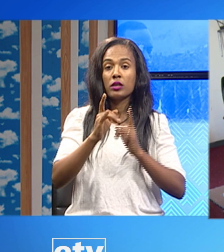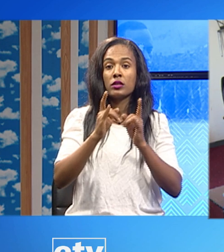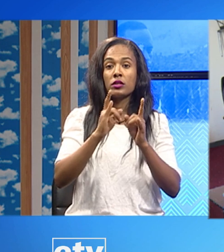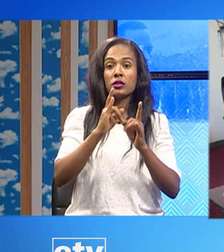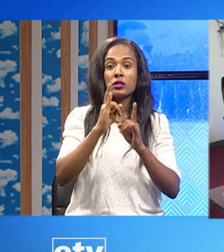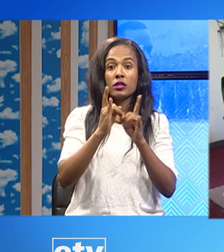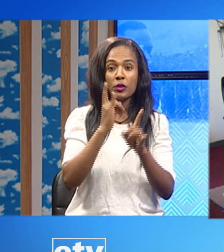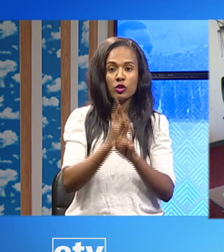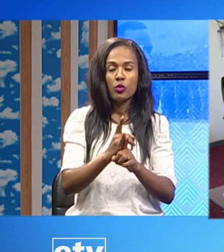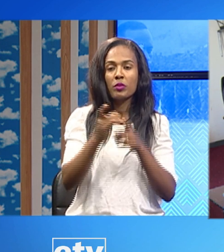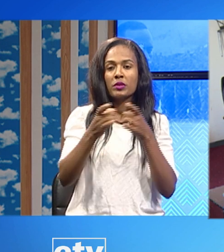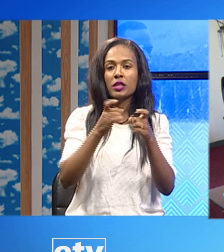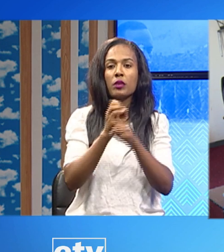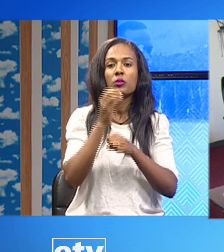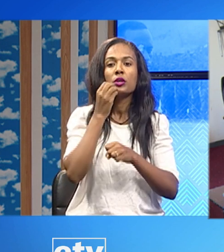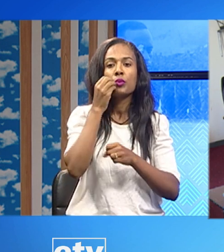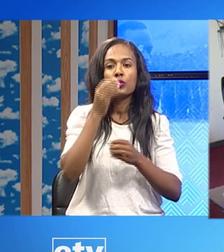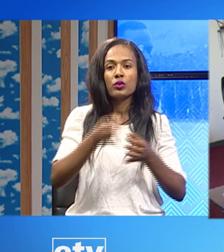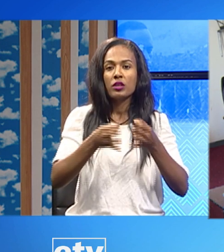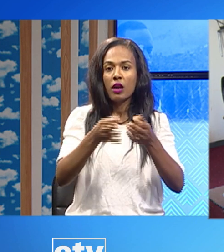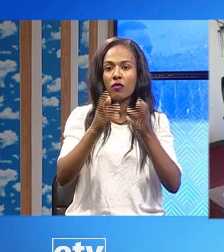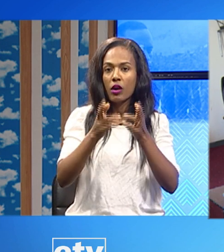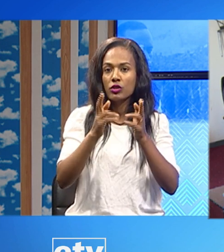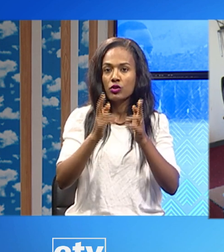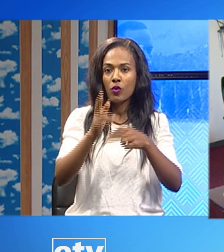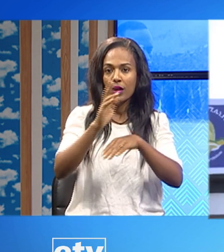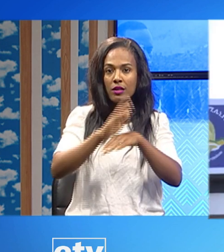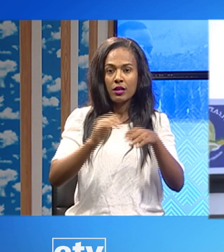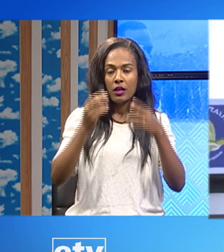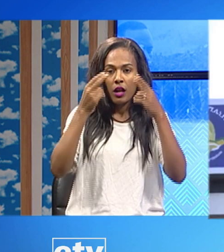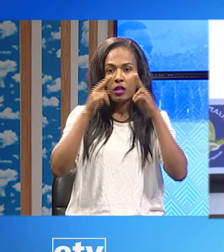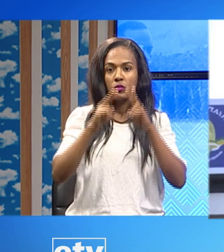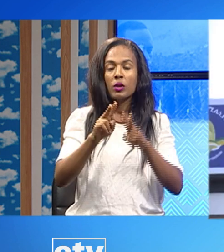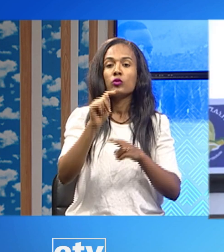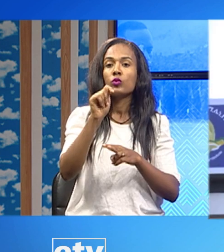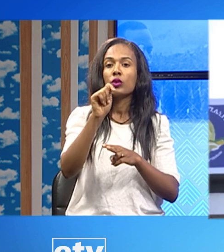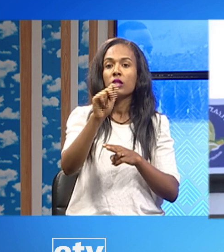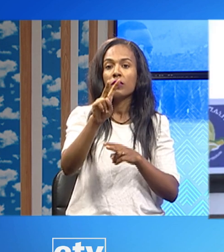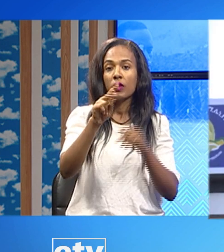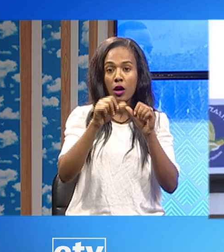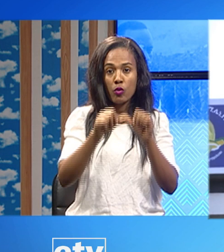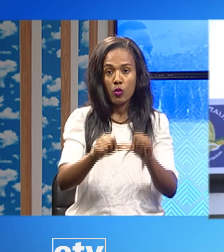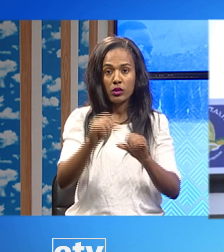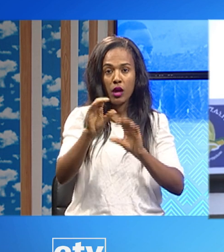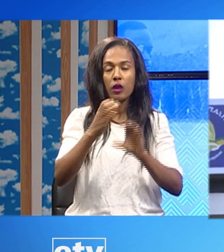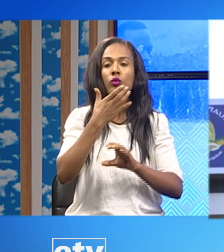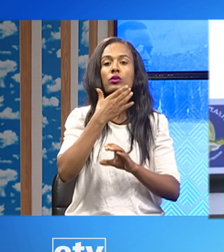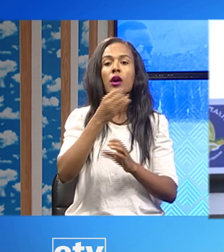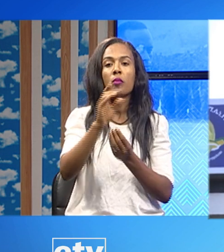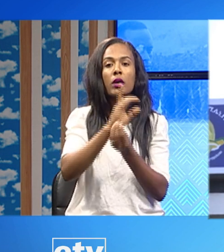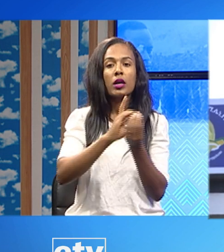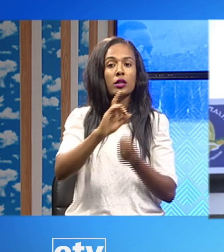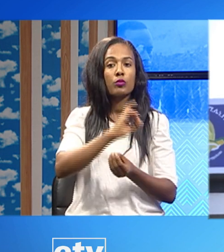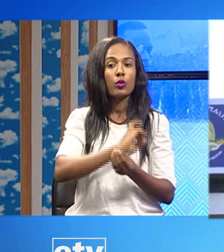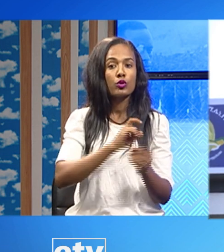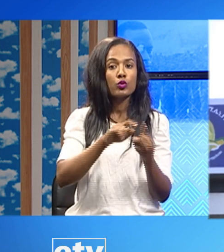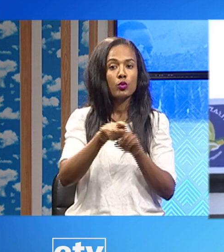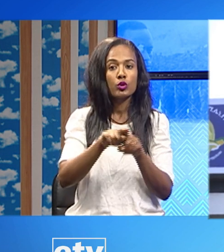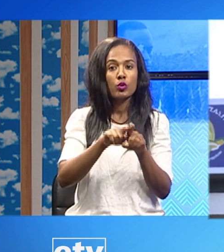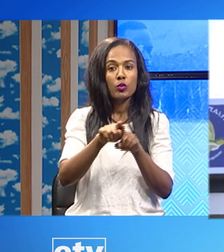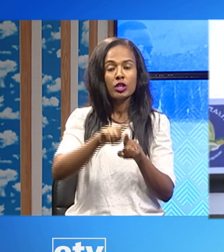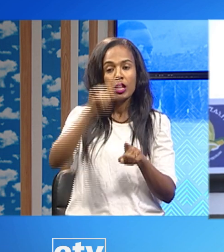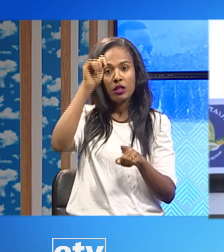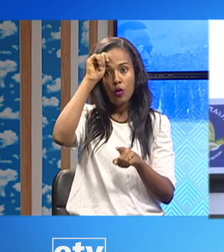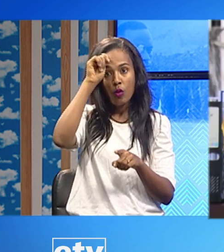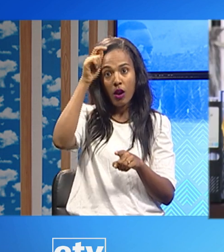ተከትሎ በመስተዳድር ምክር ቤቱ የተላለፈው አስቸኳይ ጥሪን አስመልክቶ ከኢቲቪ ጋር ቆይታ ያደረጉት የአማራ ክልል ፖሊስ ኮሚሽን ኮሚሽነር